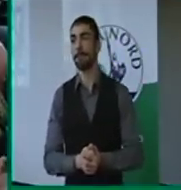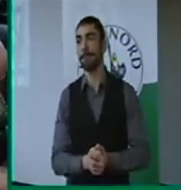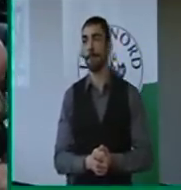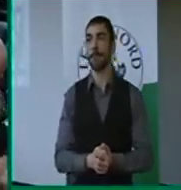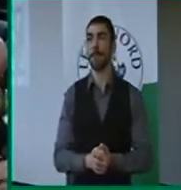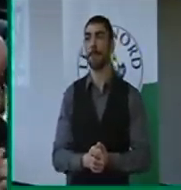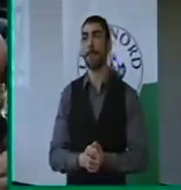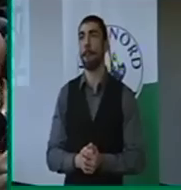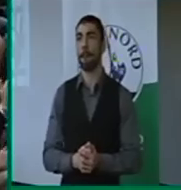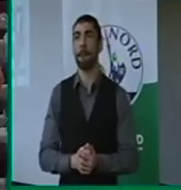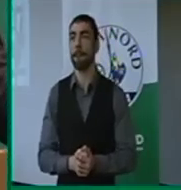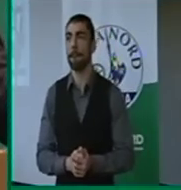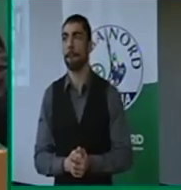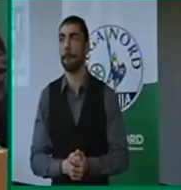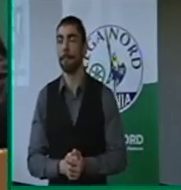Germania